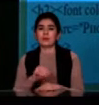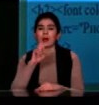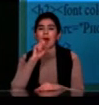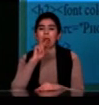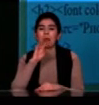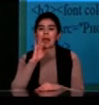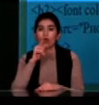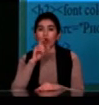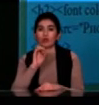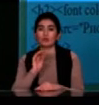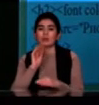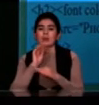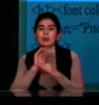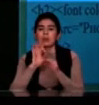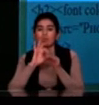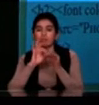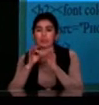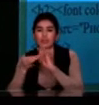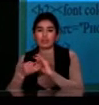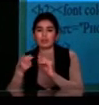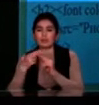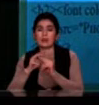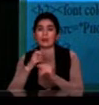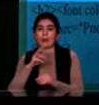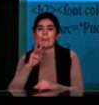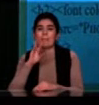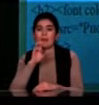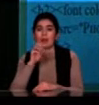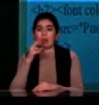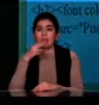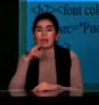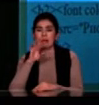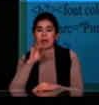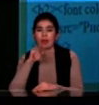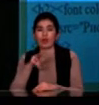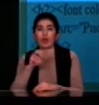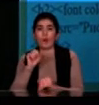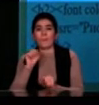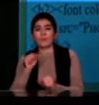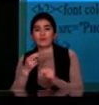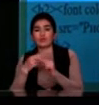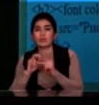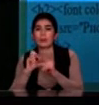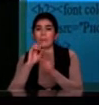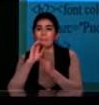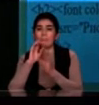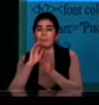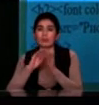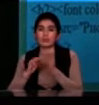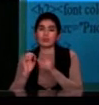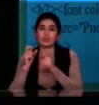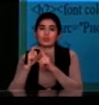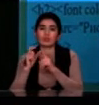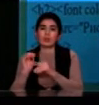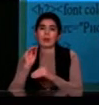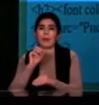мы добавляем значение этого атрибута middle. Или можно вместо слова middle